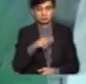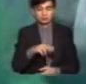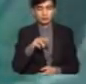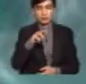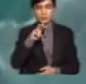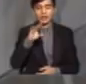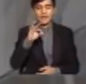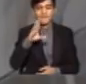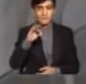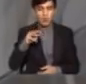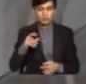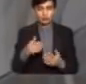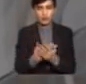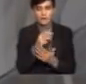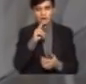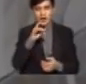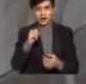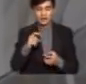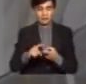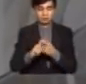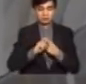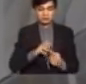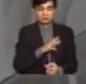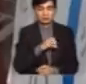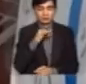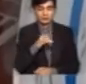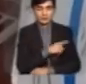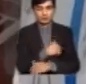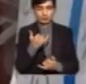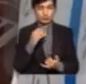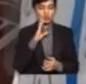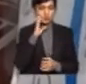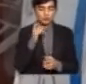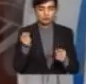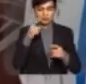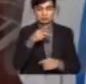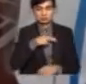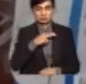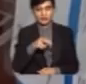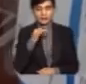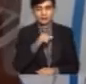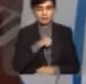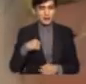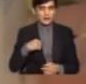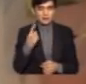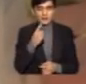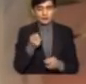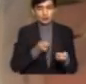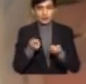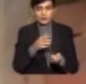вызванной новым типом коронавируса смерть зафиксировали сегодня утром как сообщают сми он стал первым руководителем